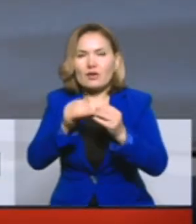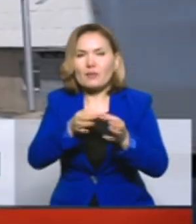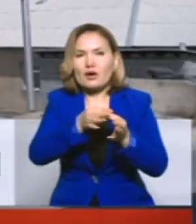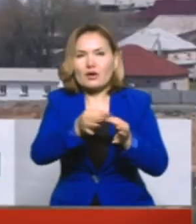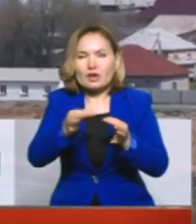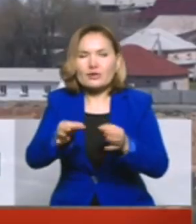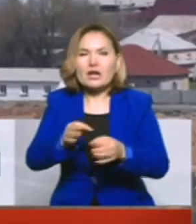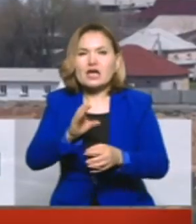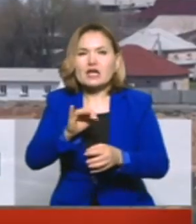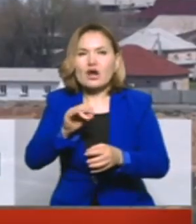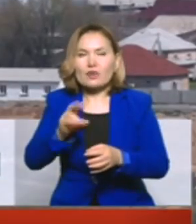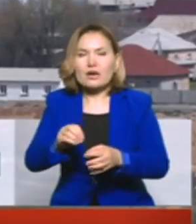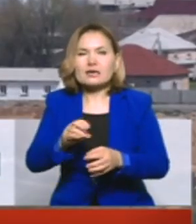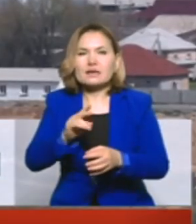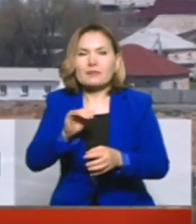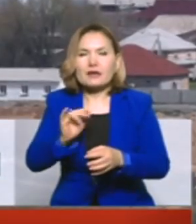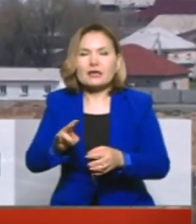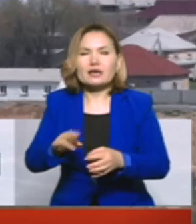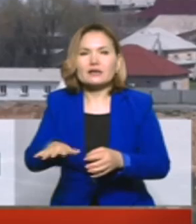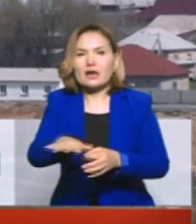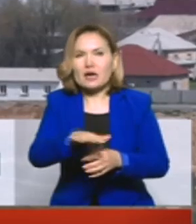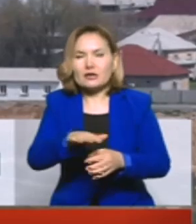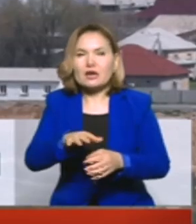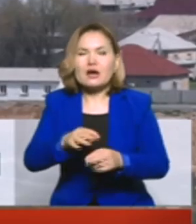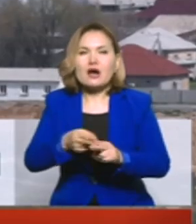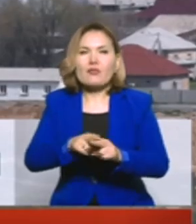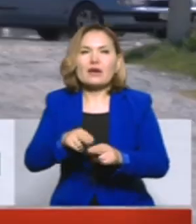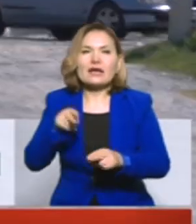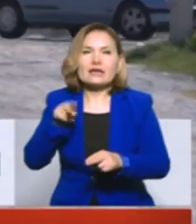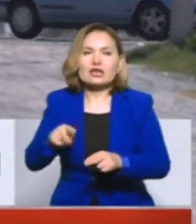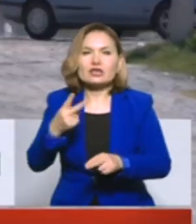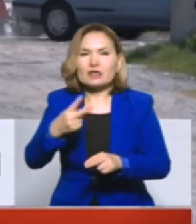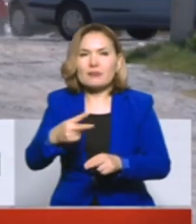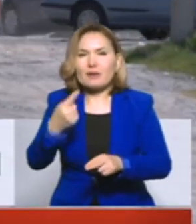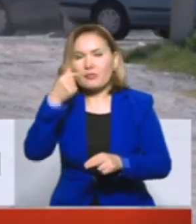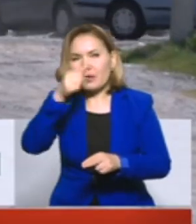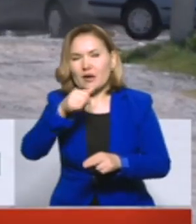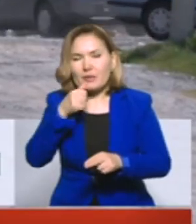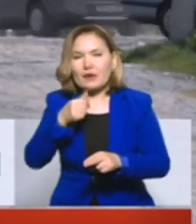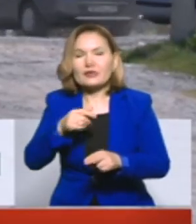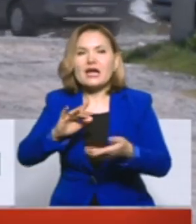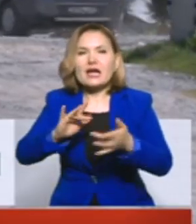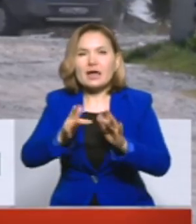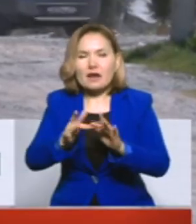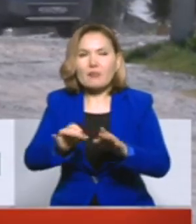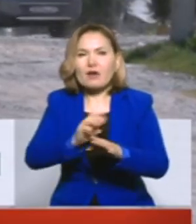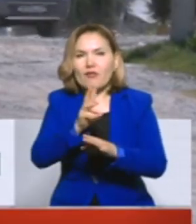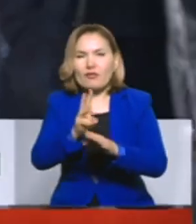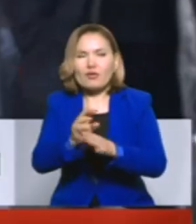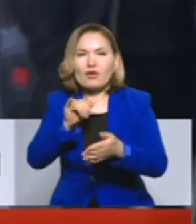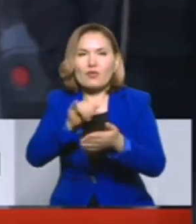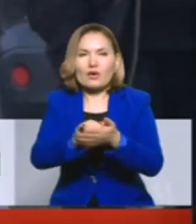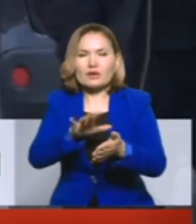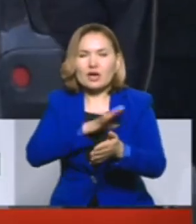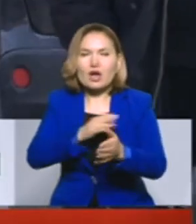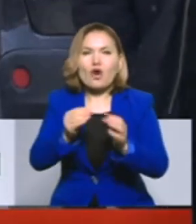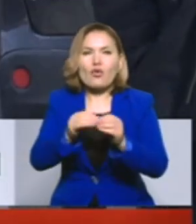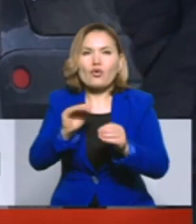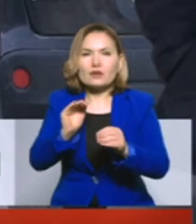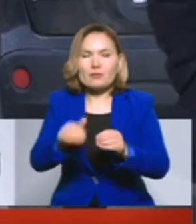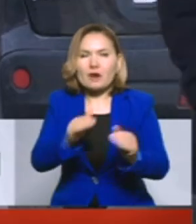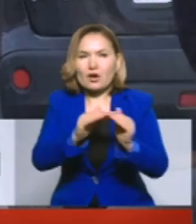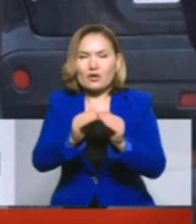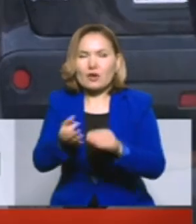Құрсай, Сәуле, Забадам және Еламан шағын ауданына 2021 жылы кең жолақты интернет желісі тартылған. Оны 10000-ға тарта